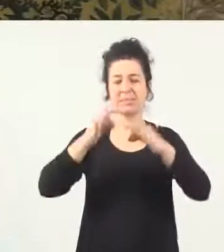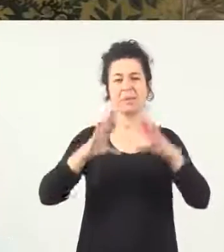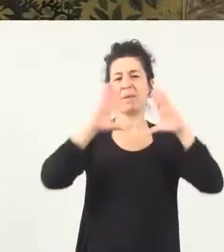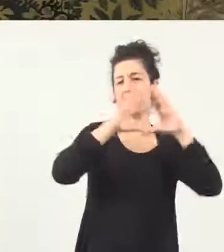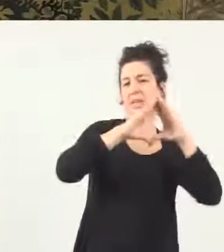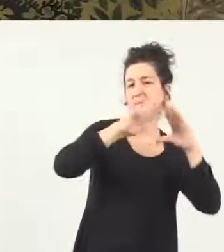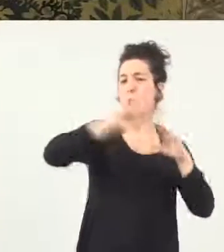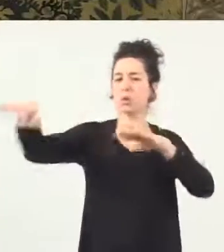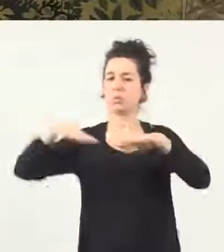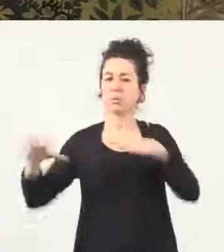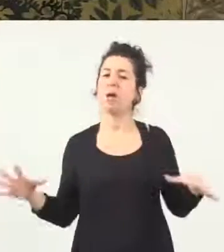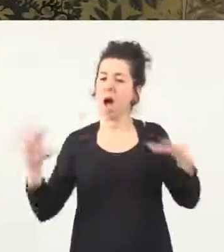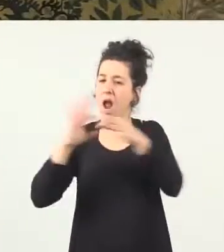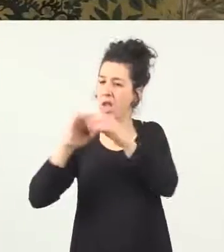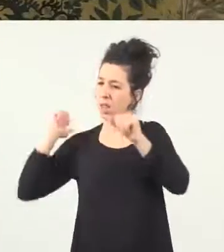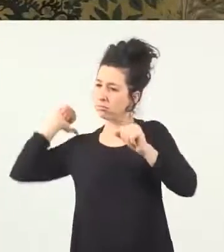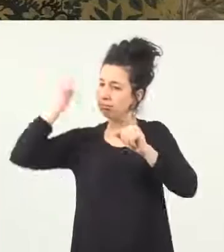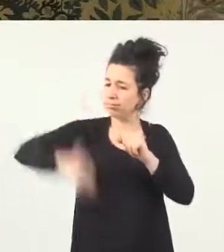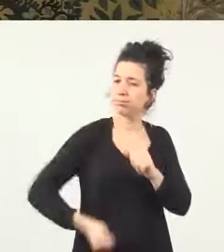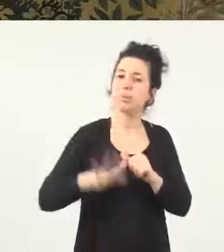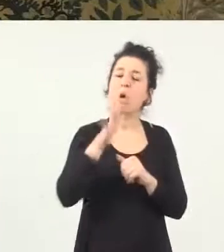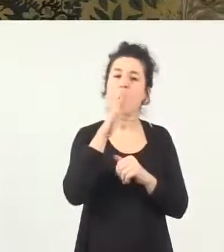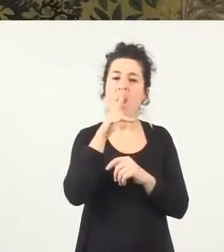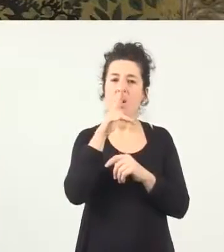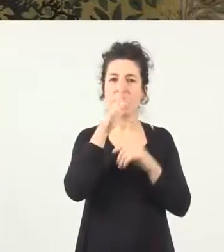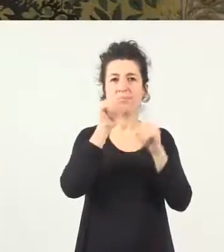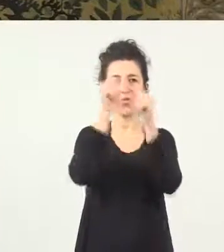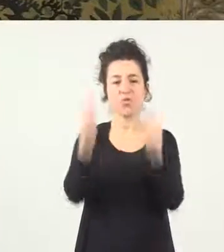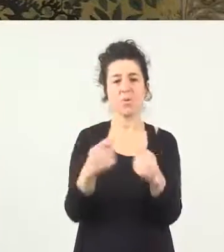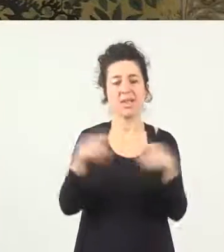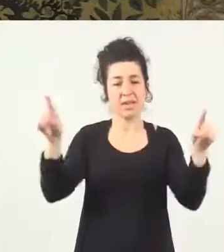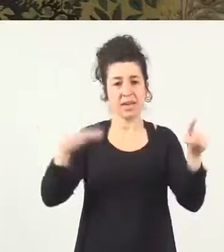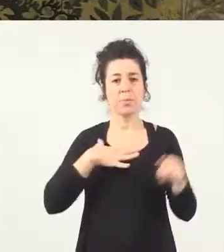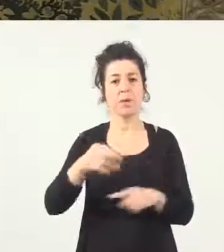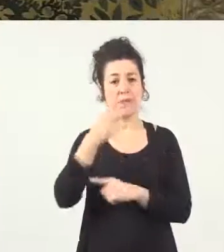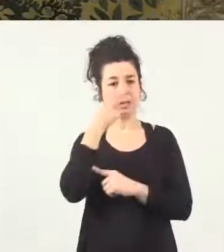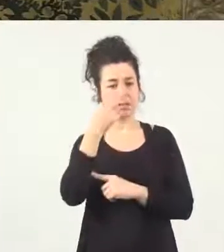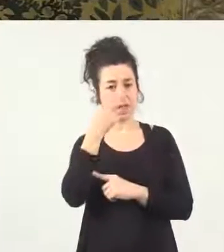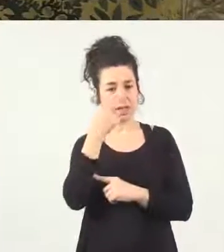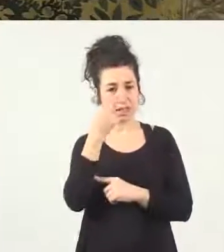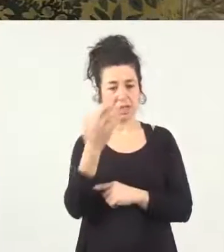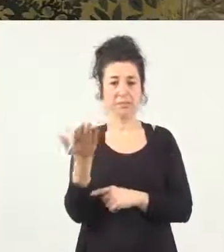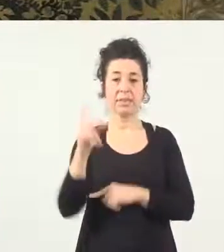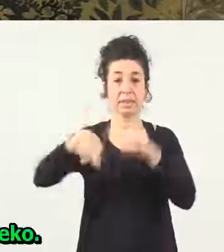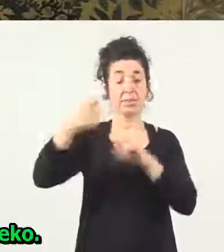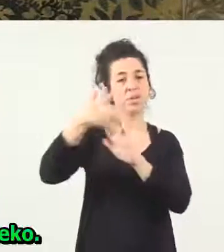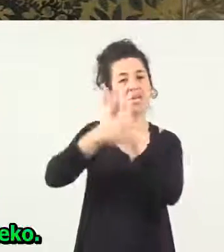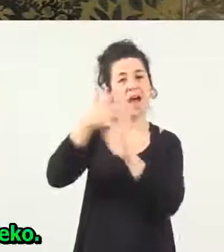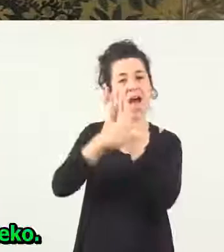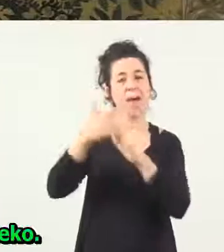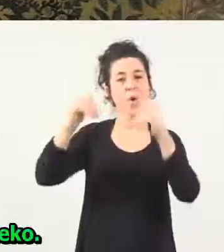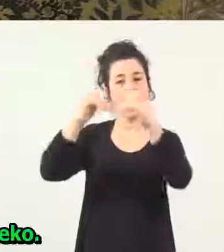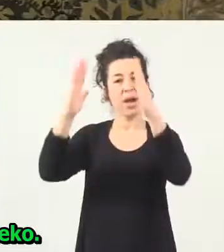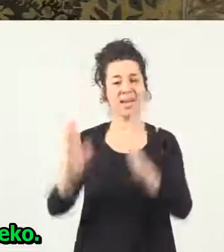mugimenduen artean, baina esango nuke orain bestera batera planteatzen direla, eta bueno, hori interesgarri izan daiteke. Gero hitz egingo dut apur bat emakumen etxei buruz, eta hor